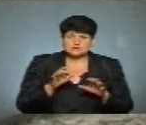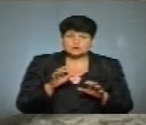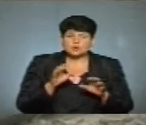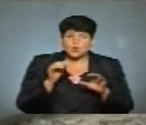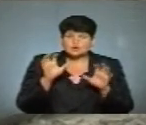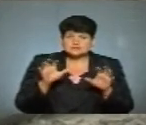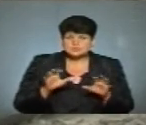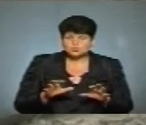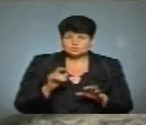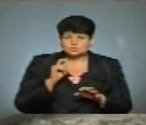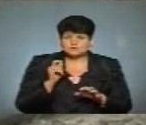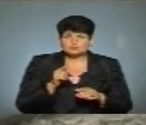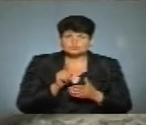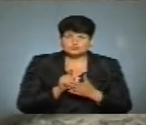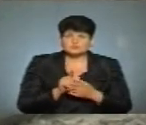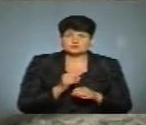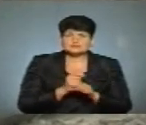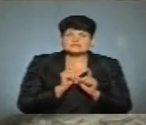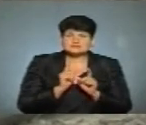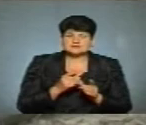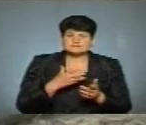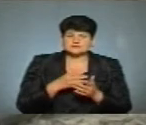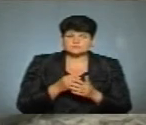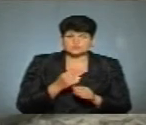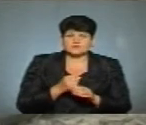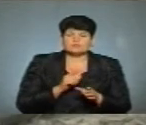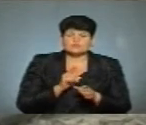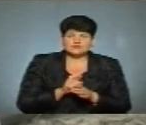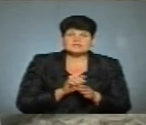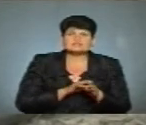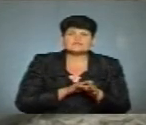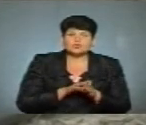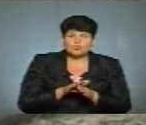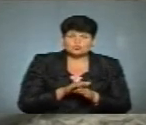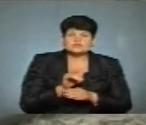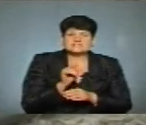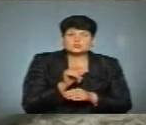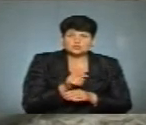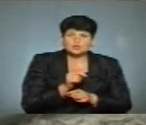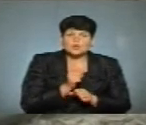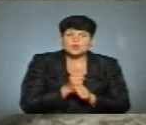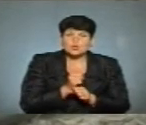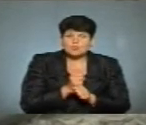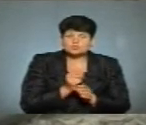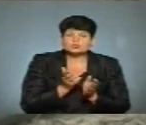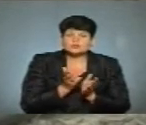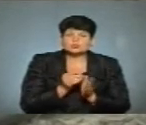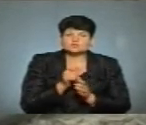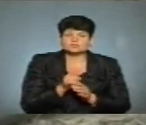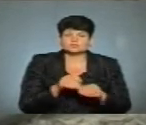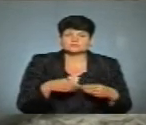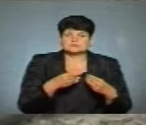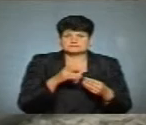лише в межу своїх повноважень. Тобто він повинен виконувати ту роботу, котру на нього